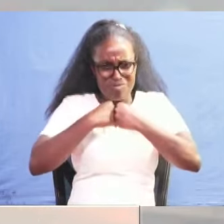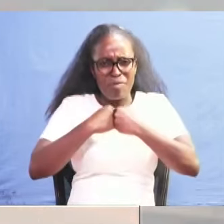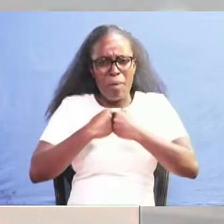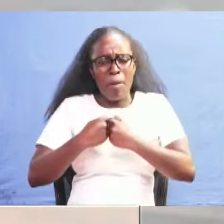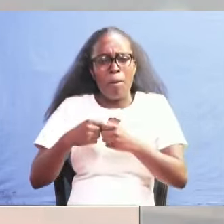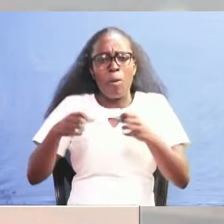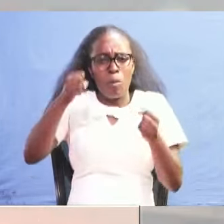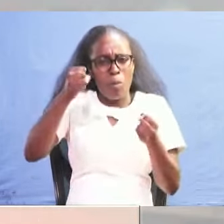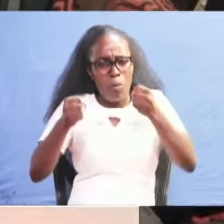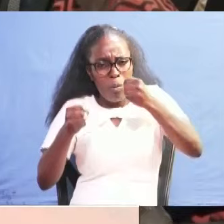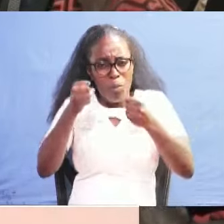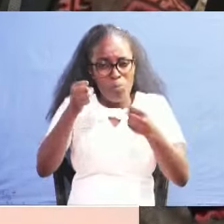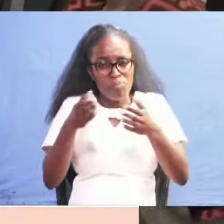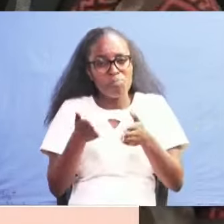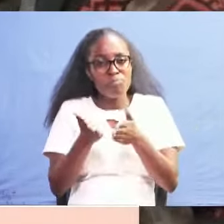njia mbadala.